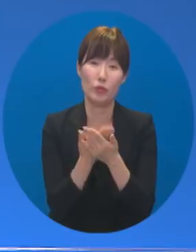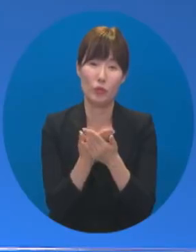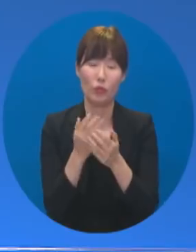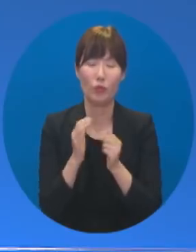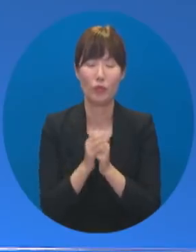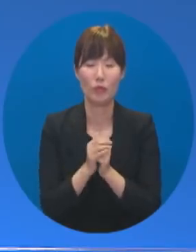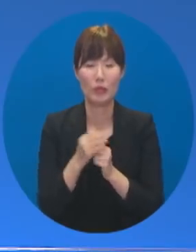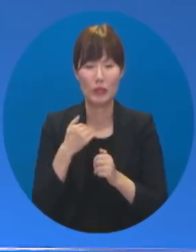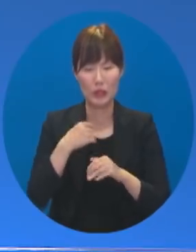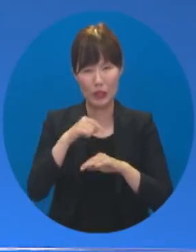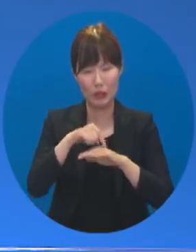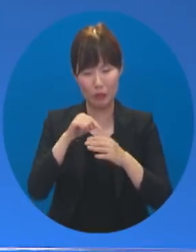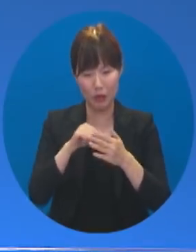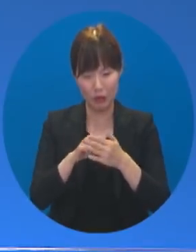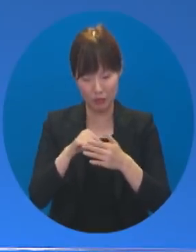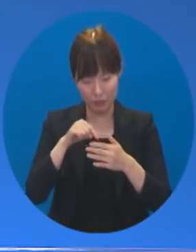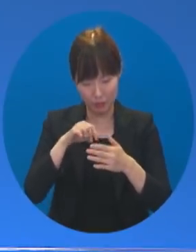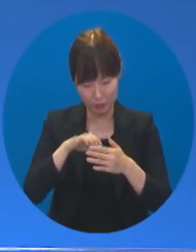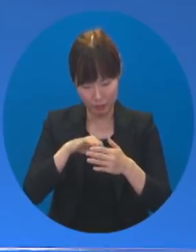네가 원기 아빠잖아.